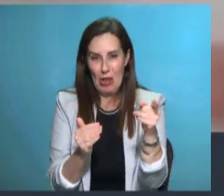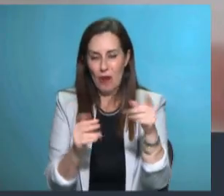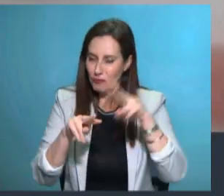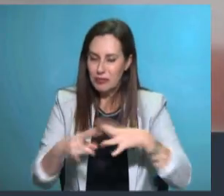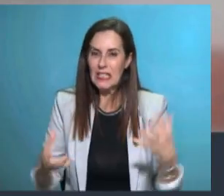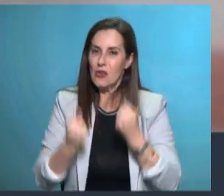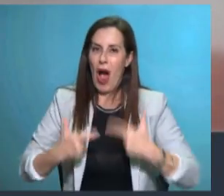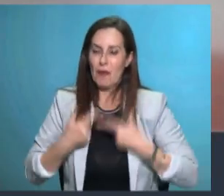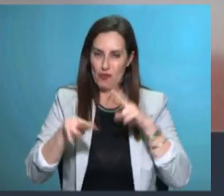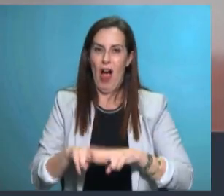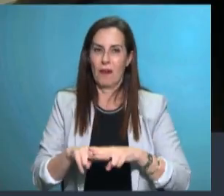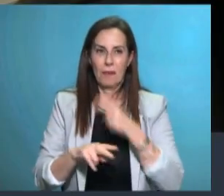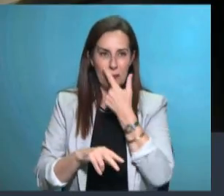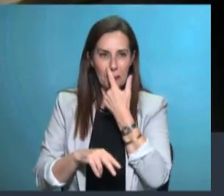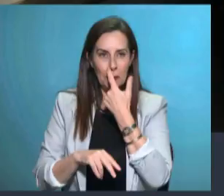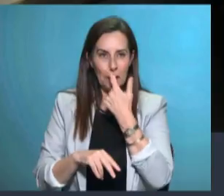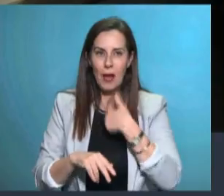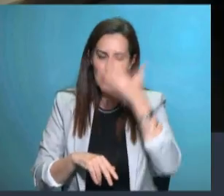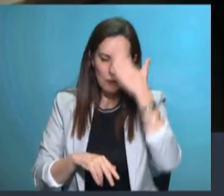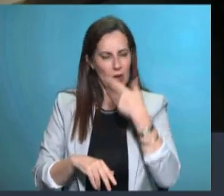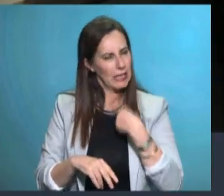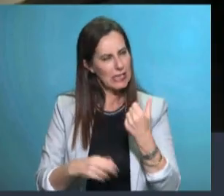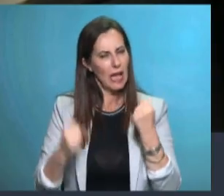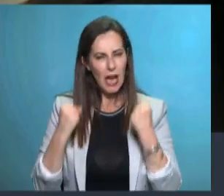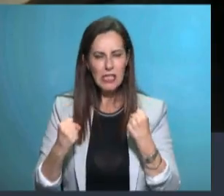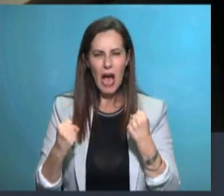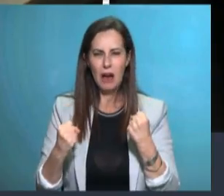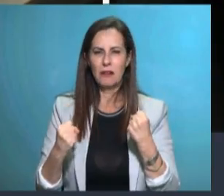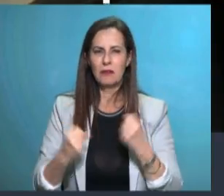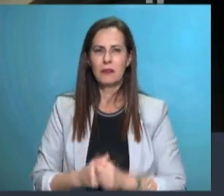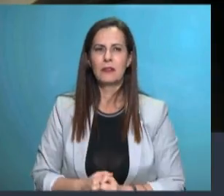שניצלו מהאסון. אני ברוך השם קצת חזק ו...